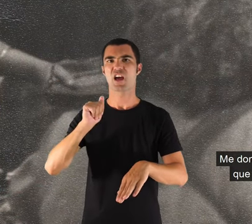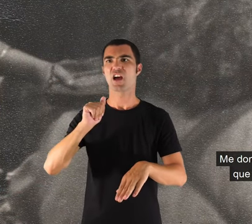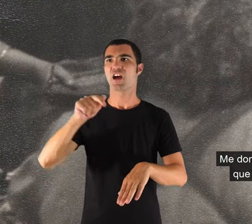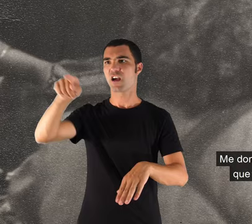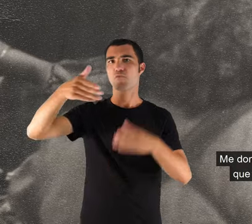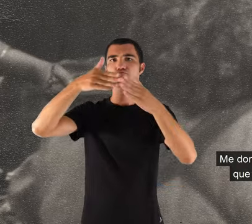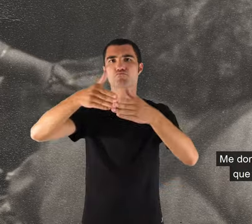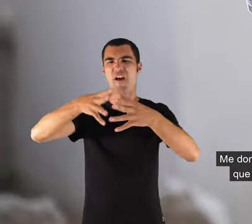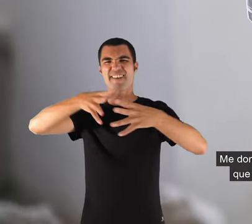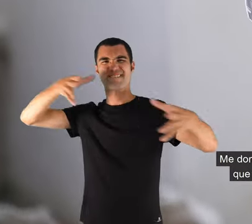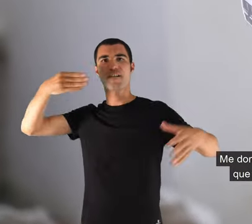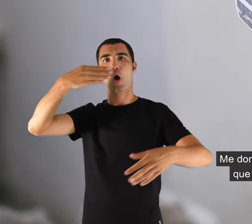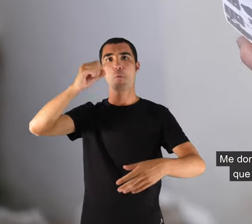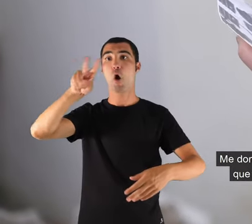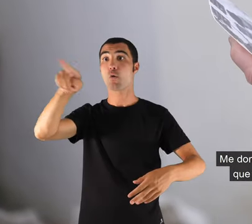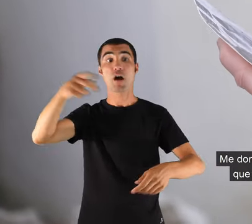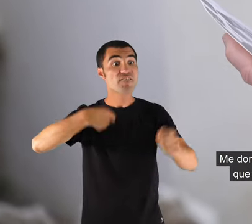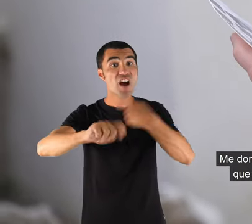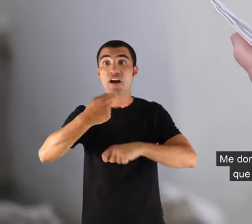per aquesta barca de bou, que no tenien,